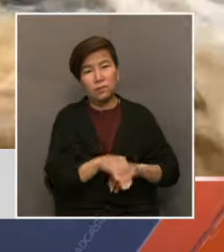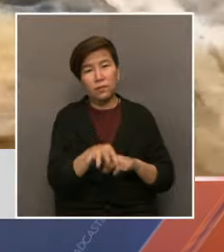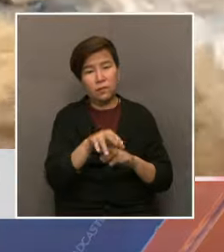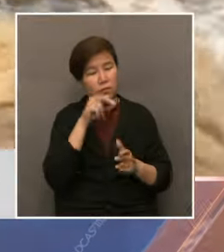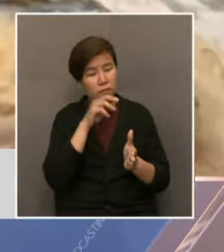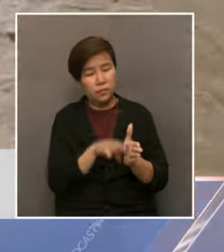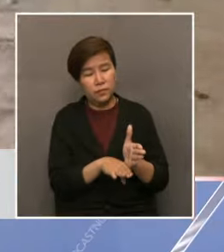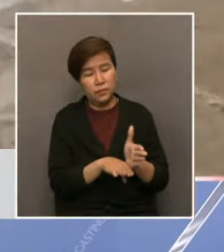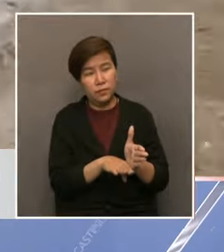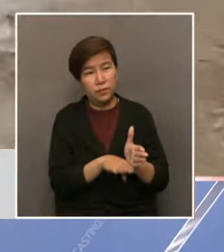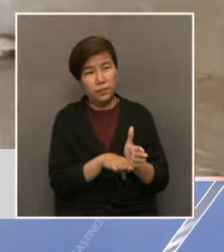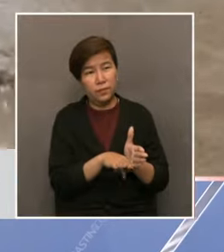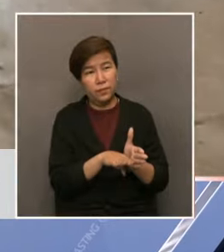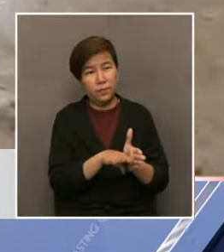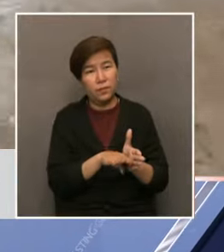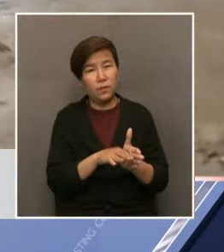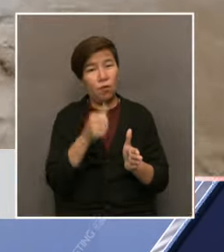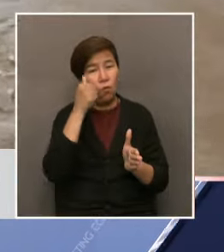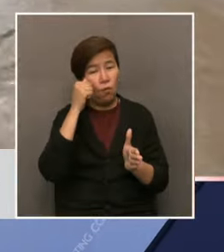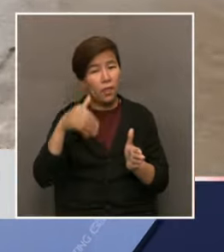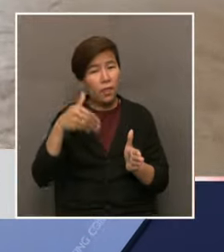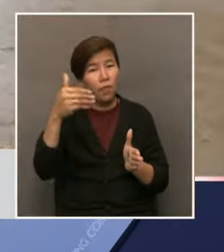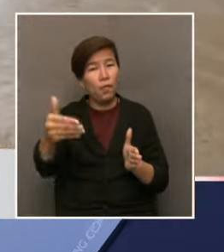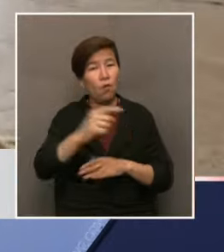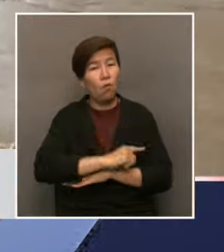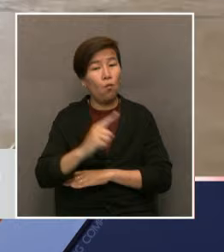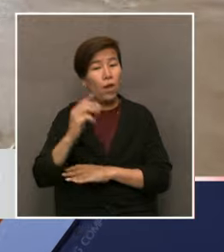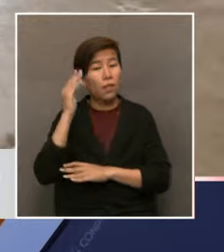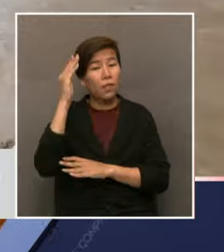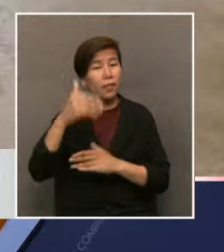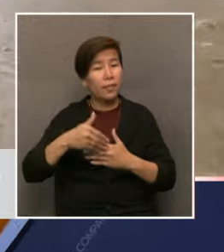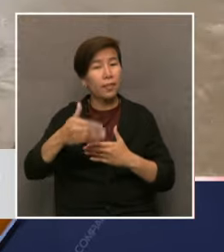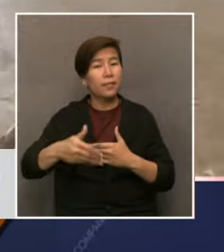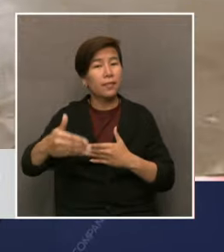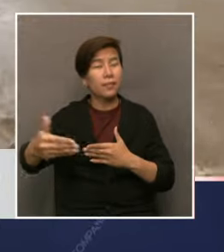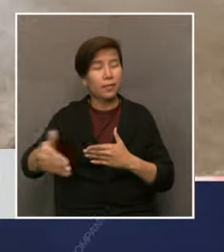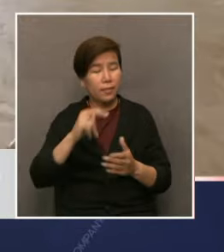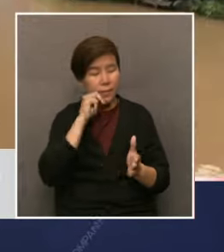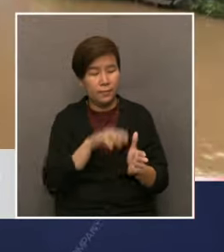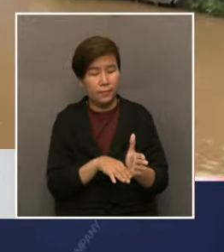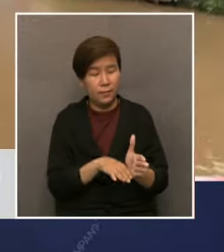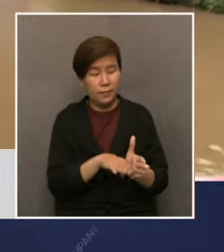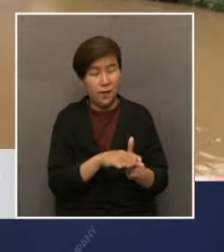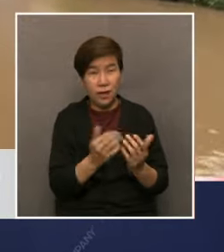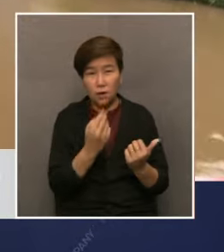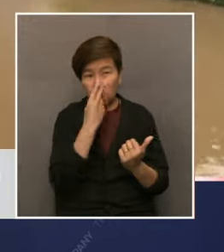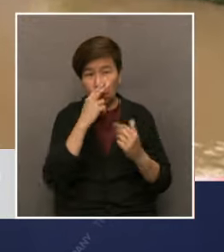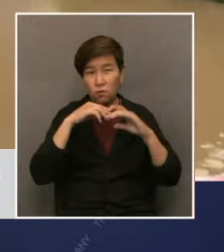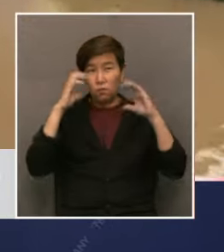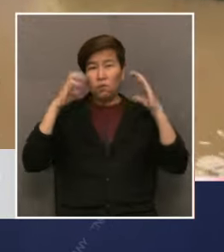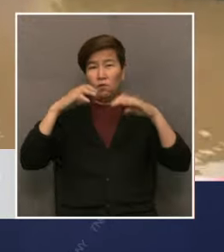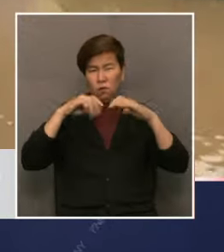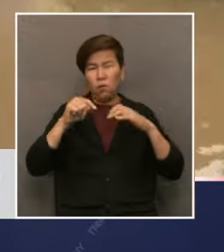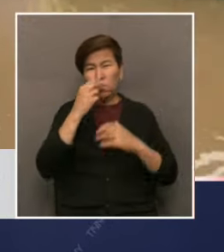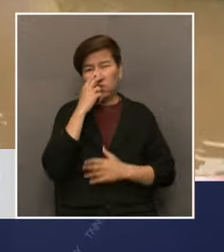ดียวกันนะครับในวันต่อไปอันนี้ก็คงจะต้องติดตามดูเลยระดับน้ำนะครับเพราะว่าฝนคราวนี้ก็น่าจะพอสม